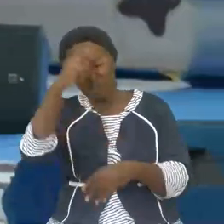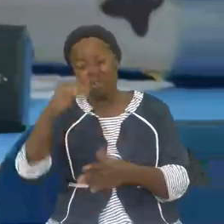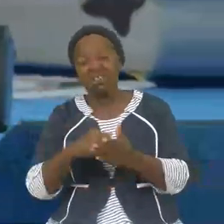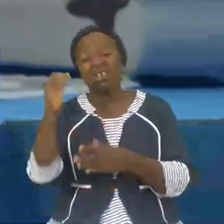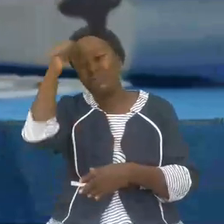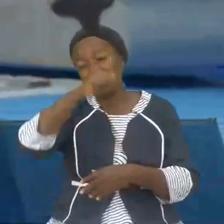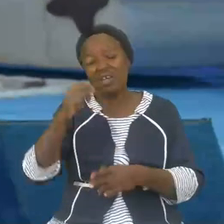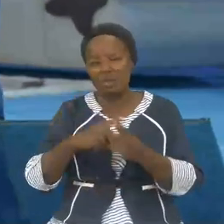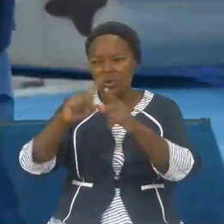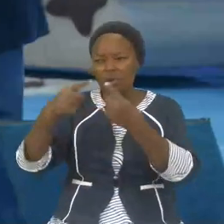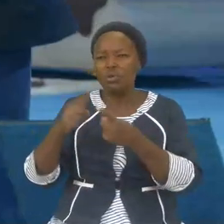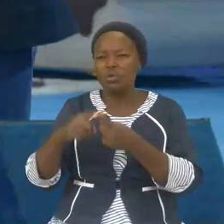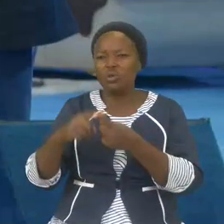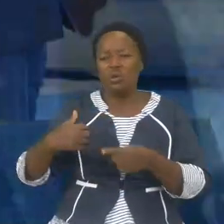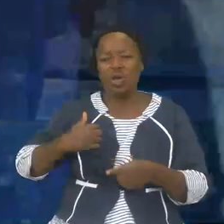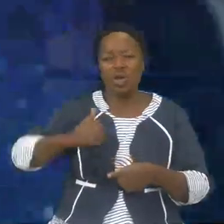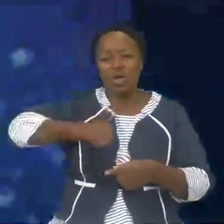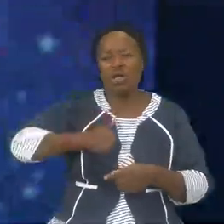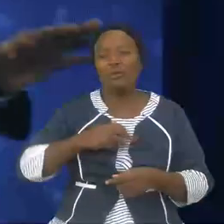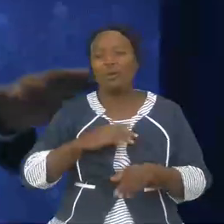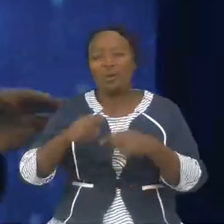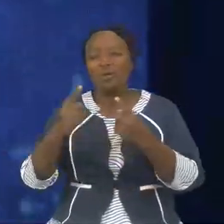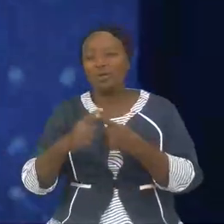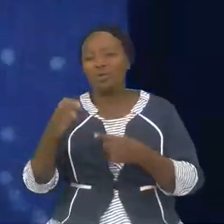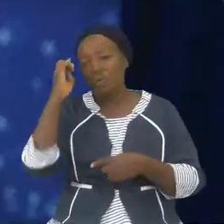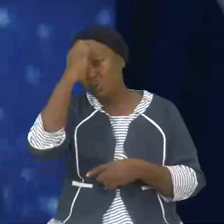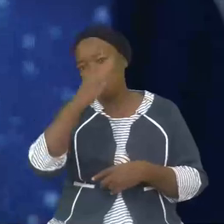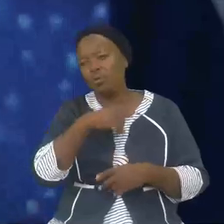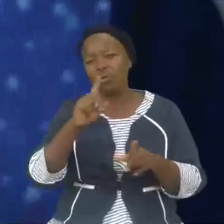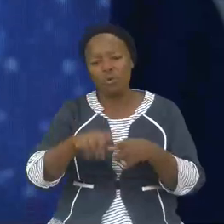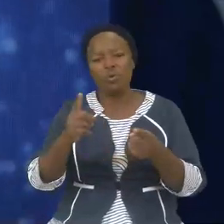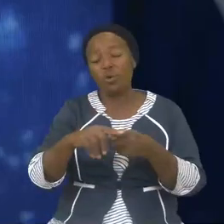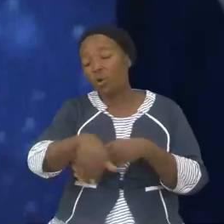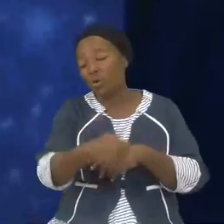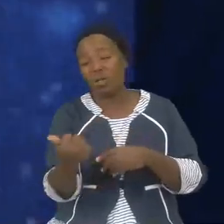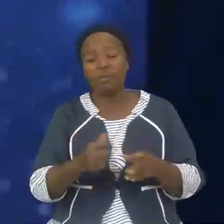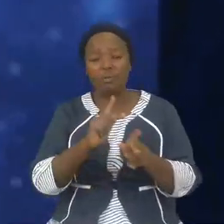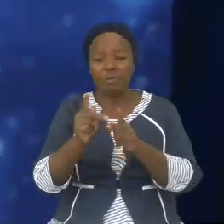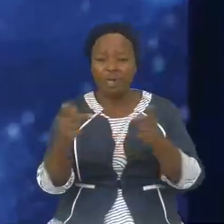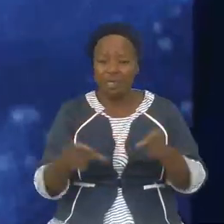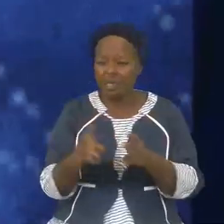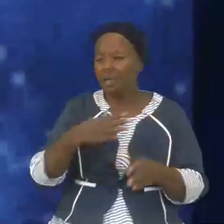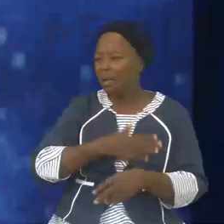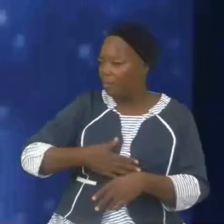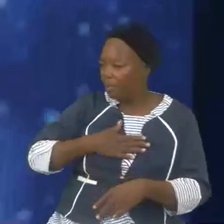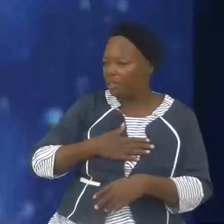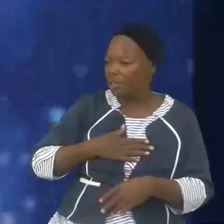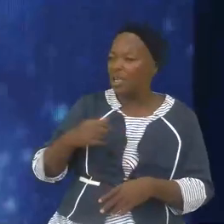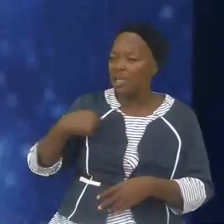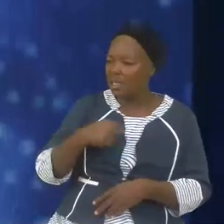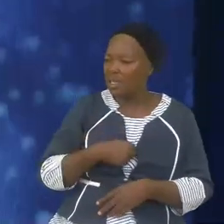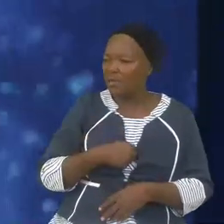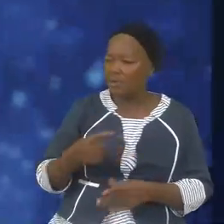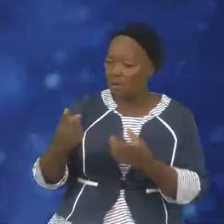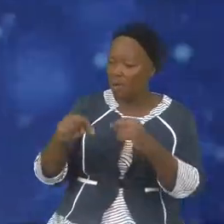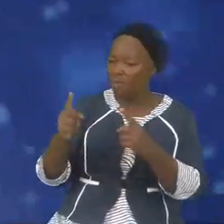Afrique. On va en Amérique, on va au Canada, on va en Europe, on va dans tous ces lieux. On dit, ici, nous